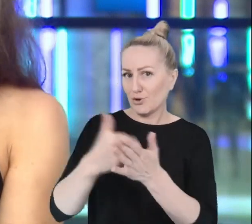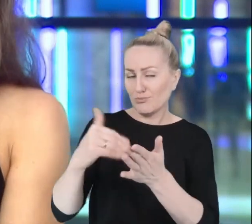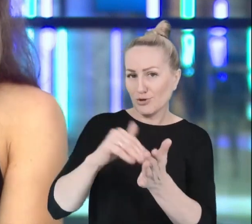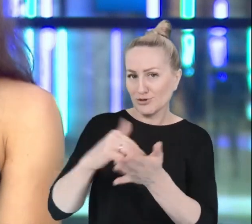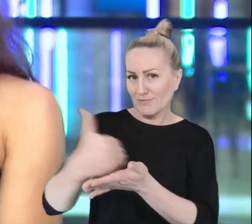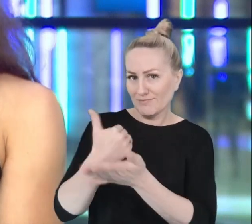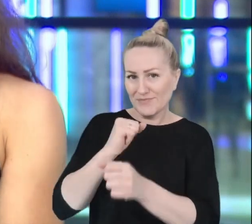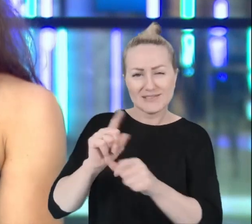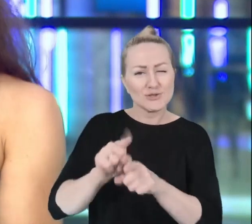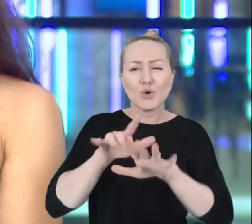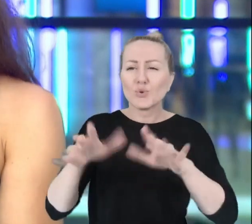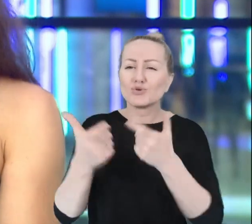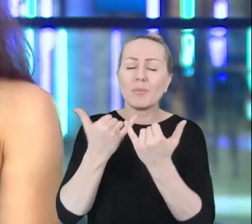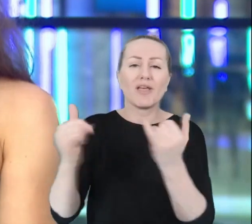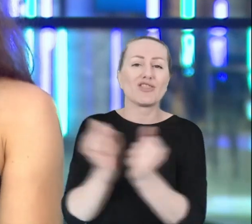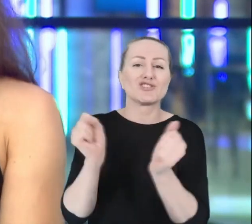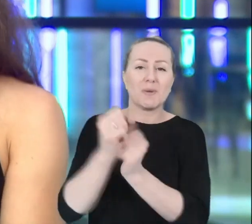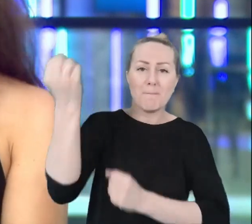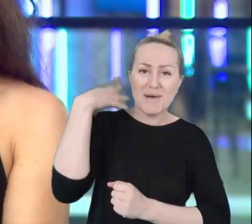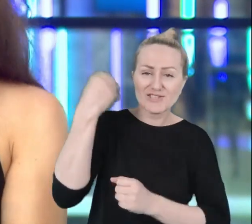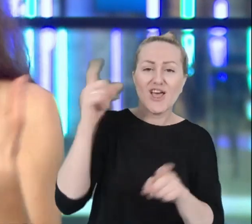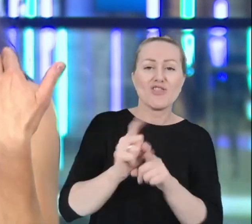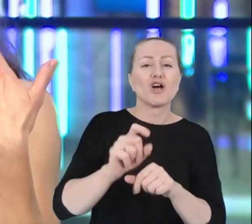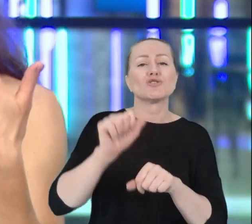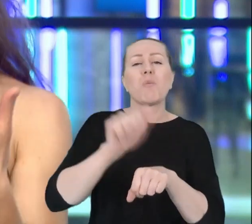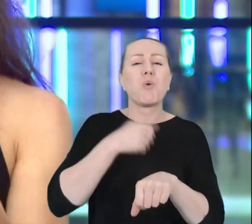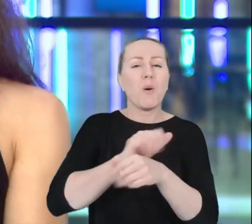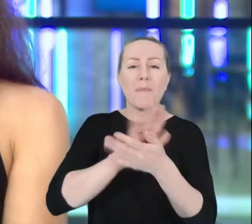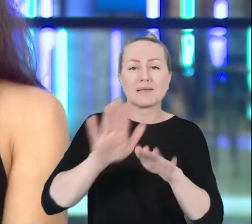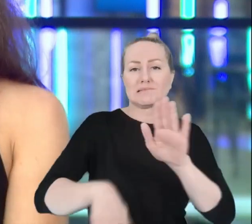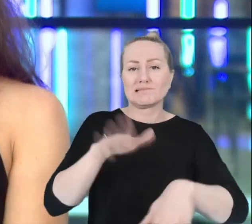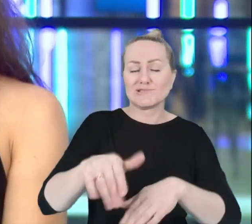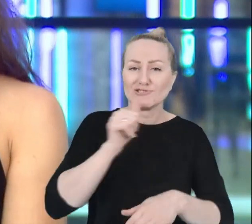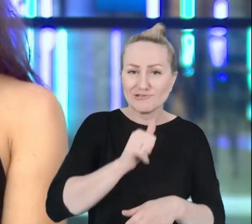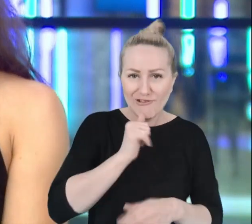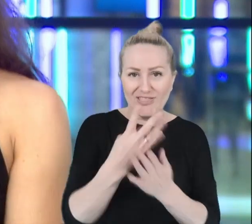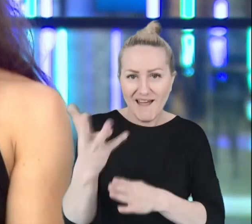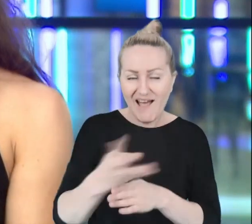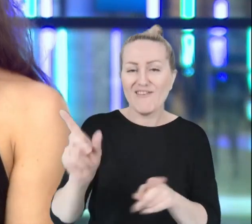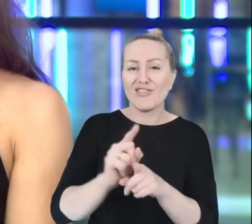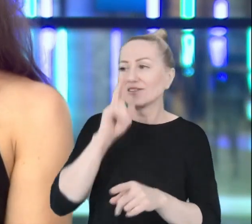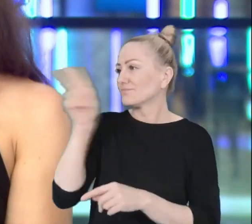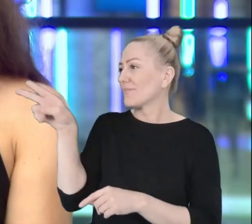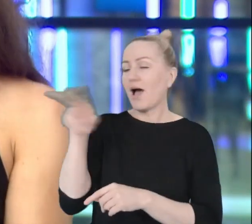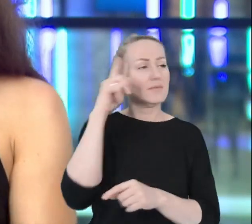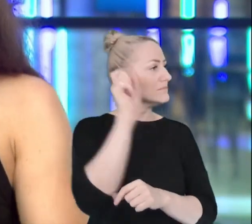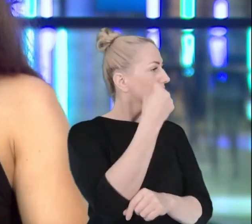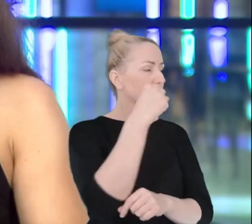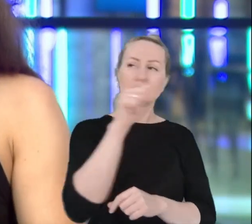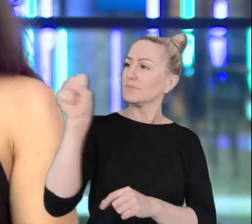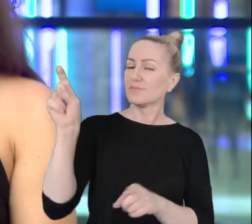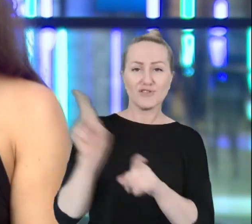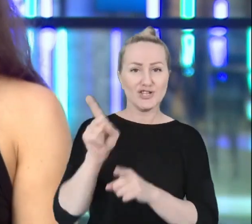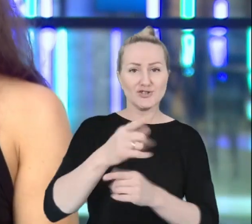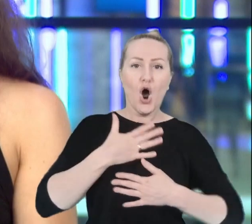To są zimne prysznice, chodzenie boso po trawie, właśnie to patrzenie peryferyjne, czyli kręcenie głową, oddech prawidłowy, oddech